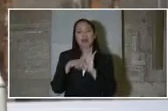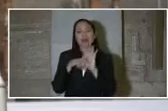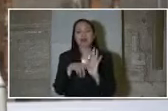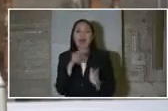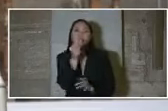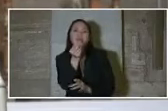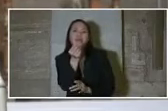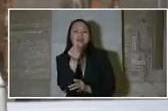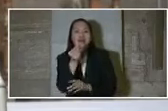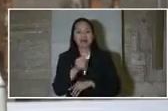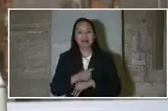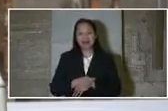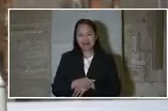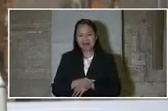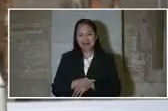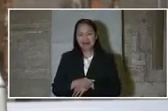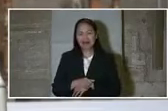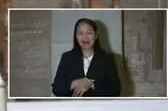daliri.